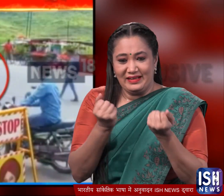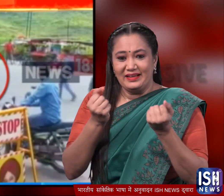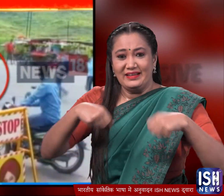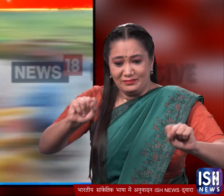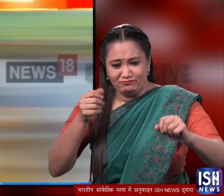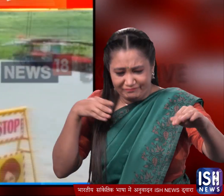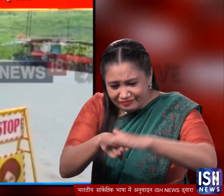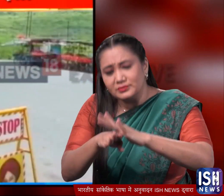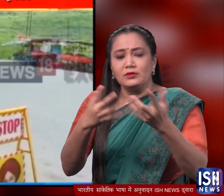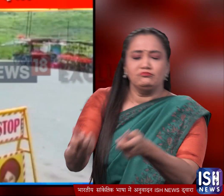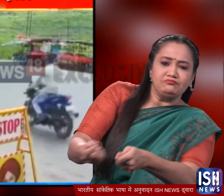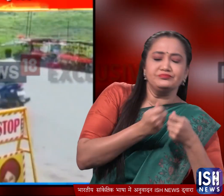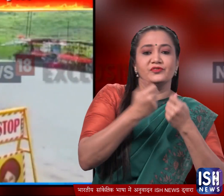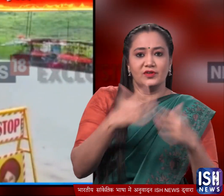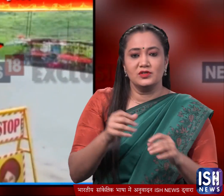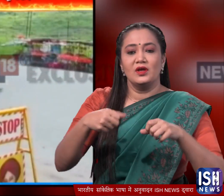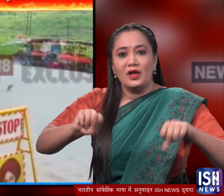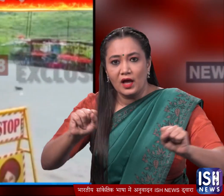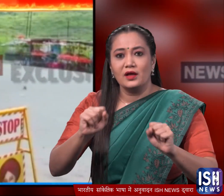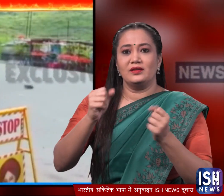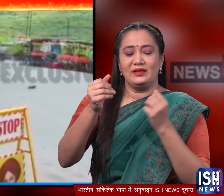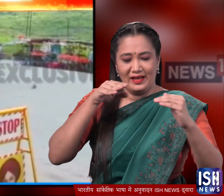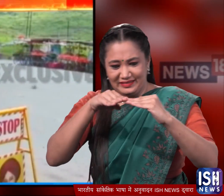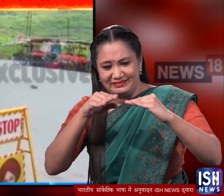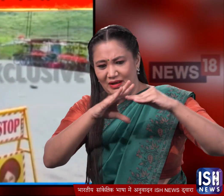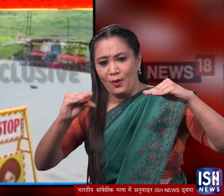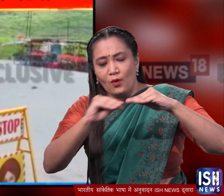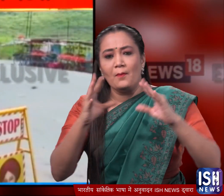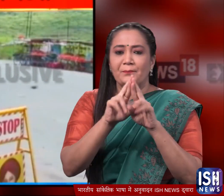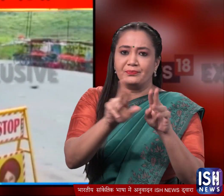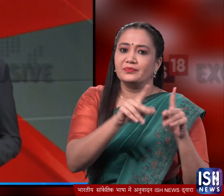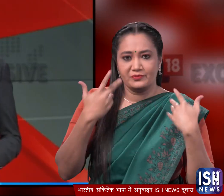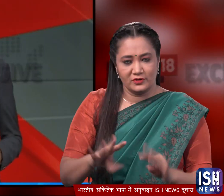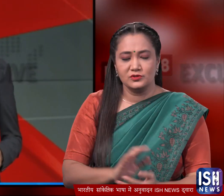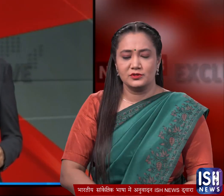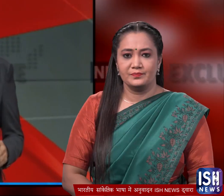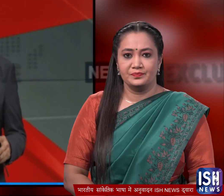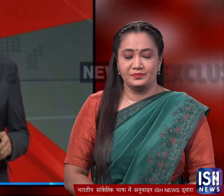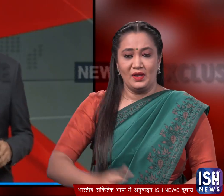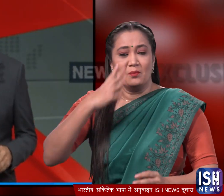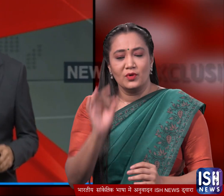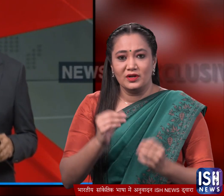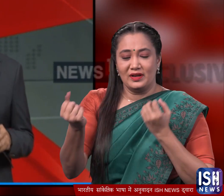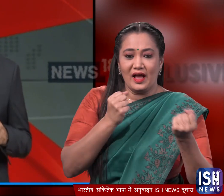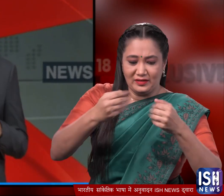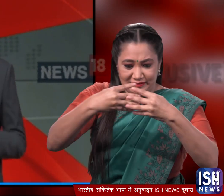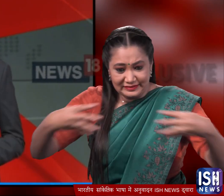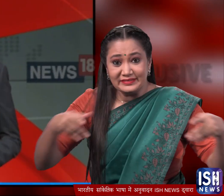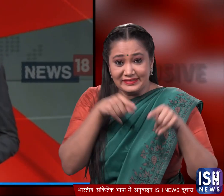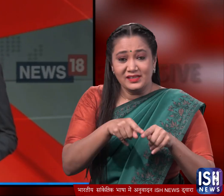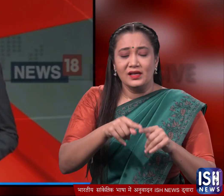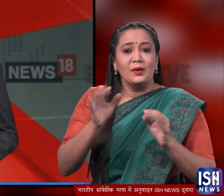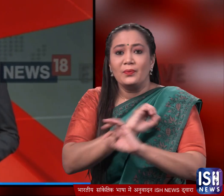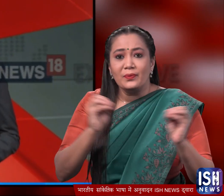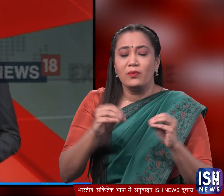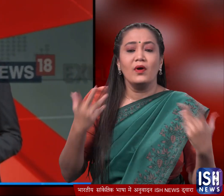को बाहर निकालने लगे। इस हादसे में मोटरसाइकिल और कार के अगले हिस्से के परखचे उड़ गए। बात की एक बात है कि सड़क पर बैरिकेड इसलिए नहीं